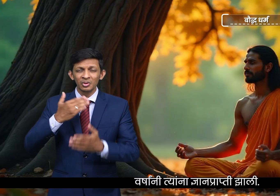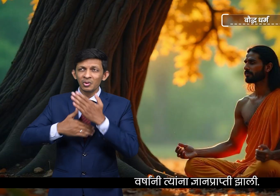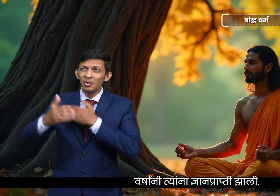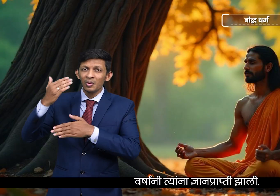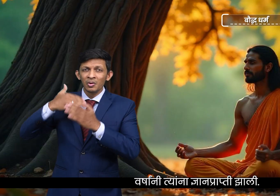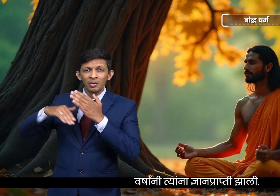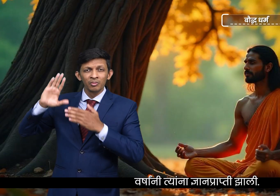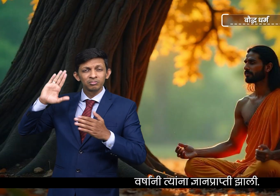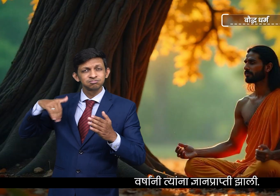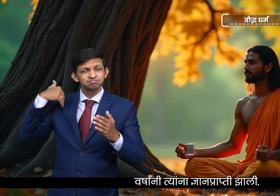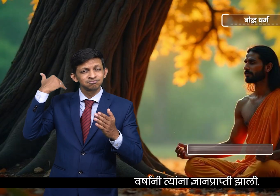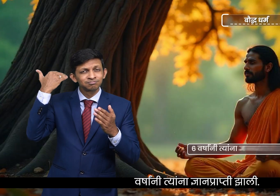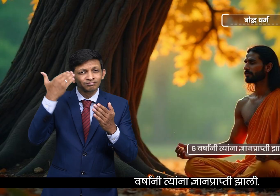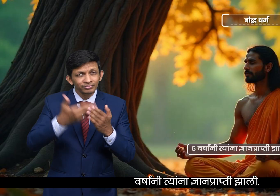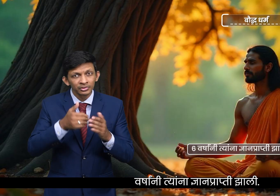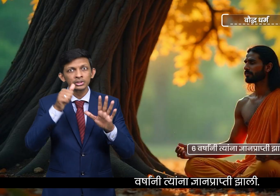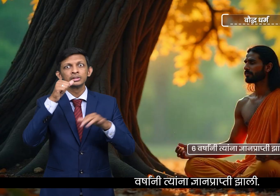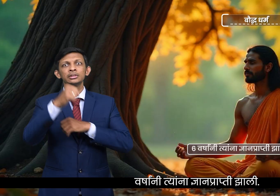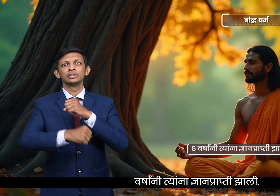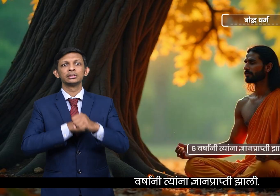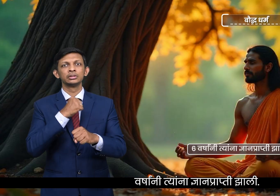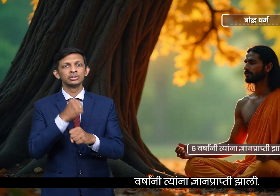6 वर्षांनी त्यांनी ज्ञानप्राप्ती झाली.